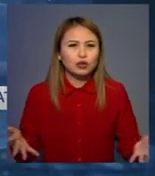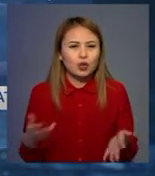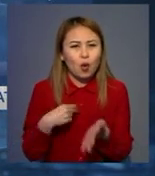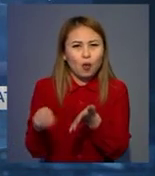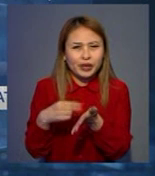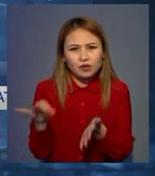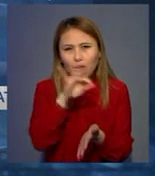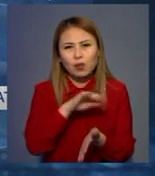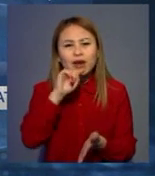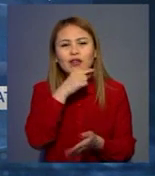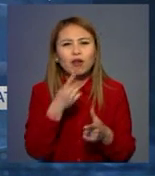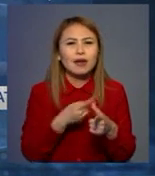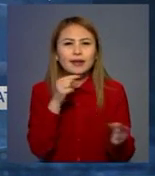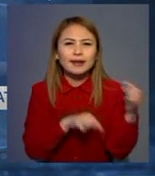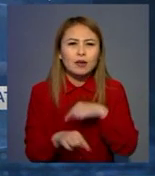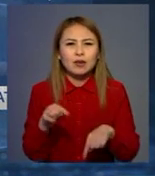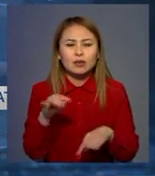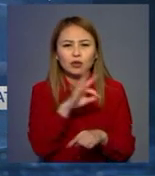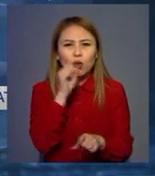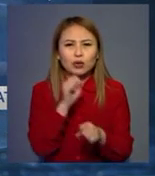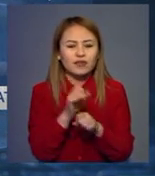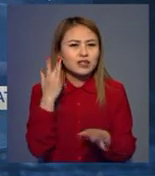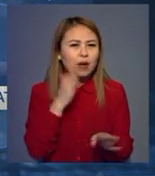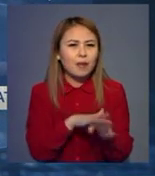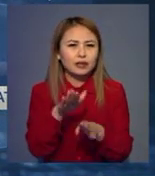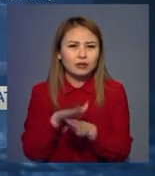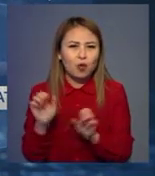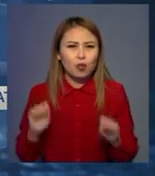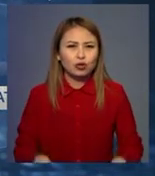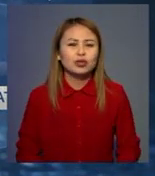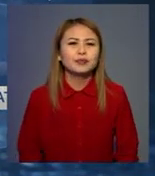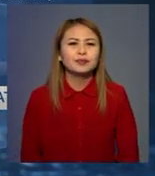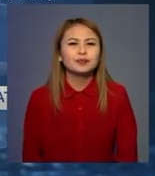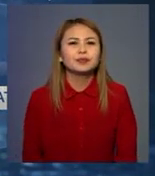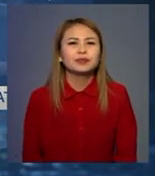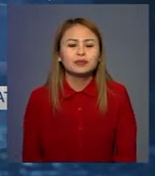Міне осы тұрғыда экономикалық салада екі ел бірін-бірі толықтырып тұрады.